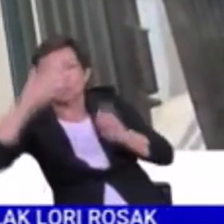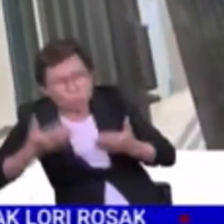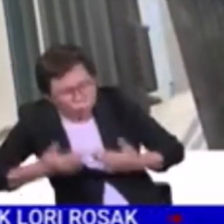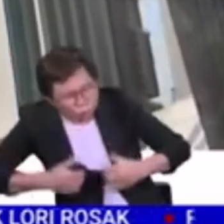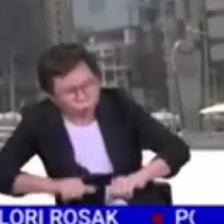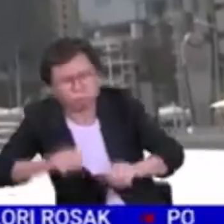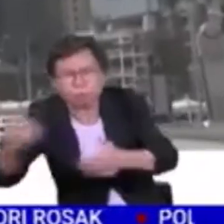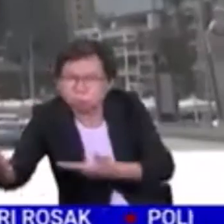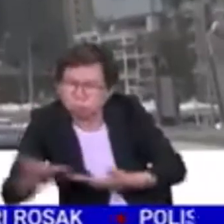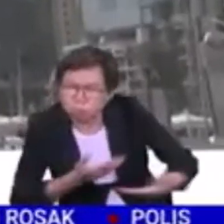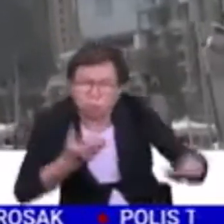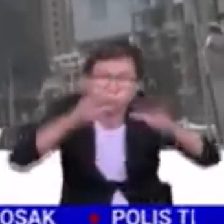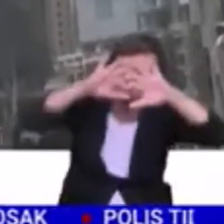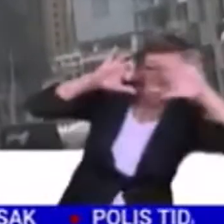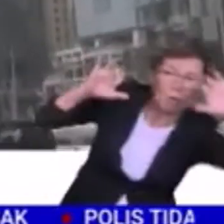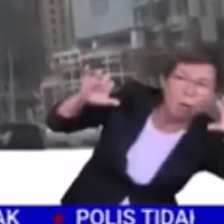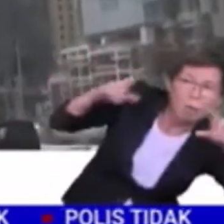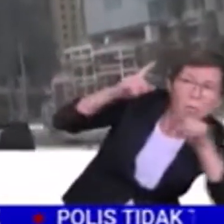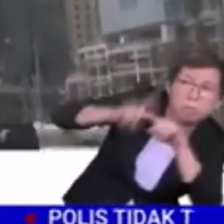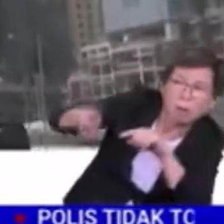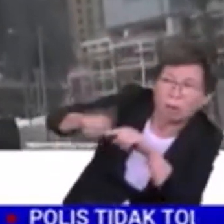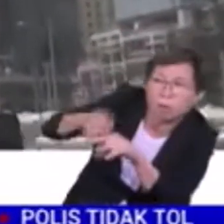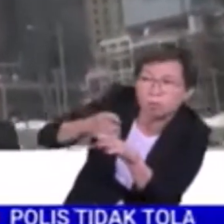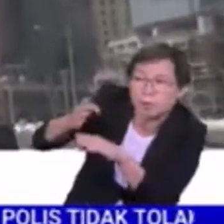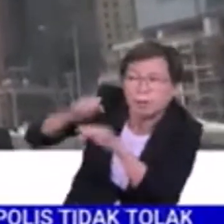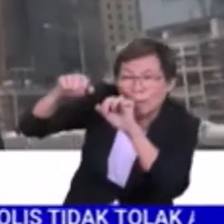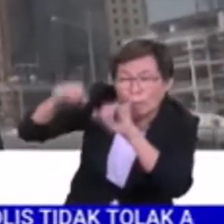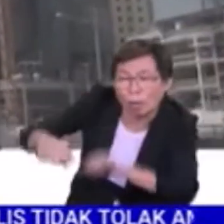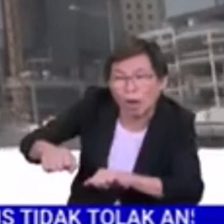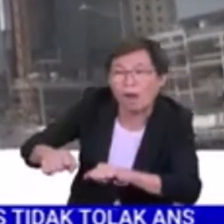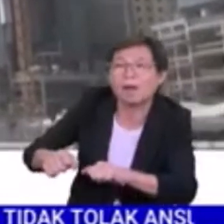untuk menerokai pelbagai bidang berpotensi lain.